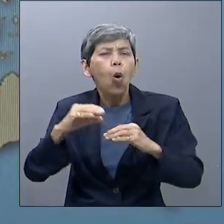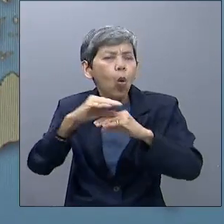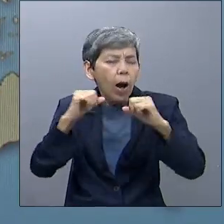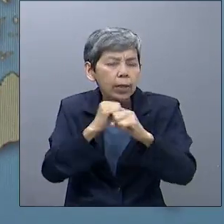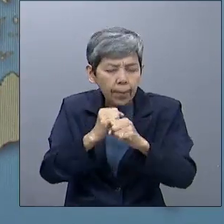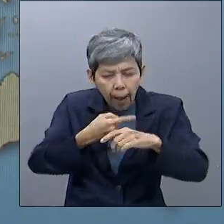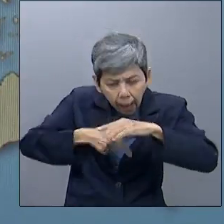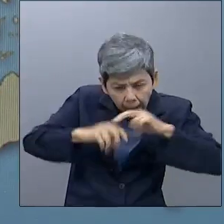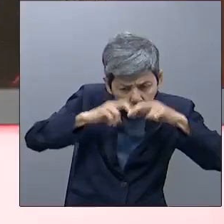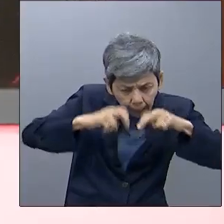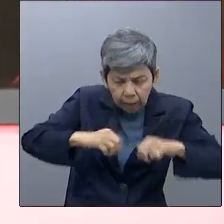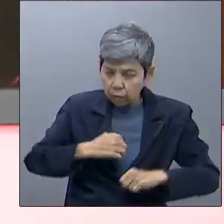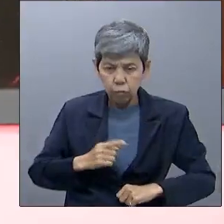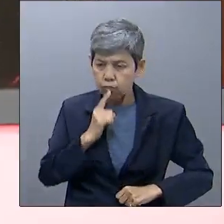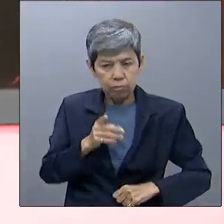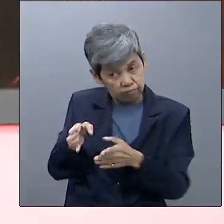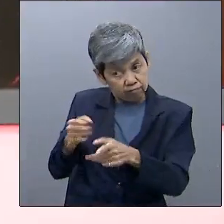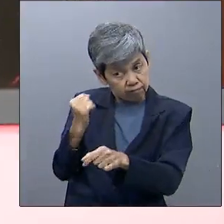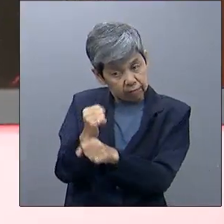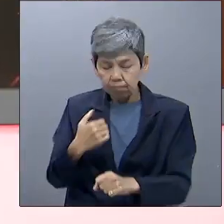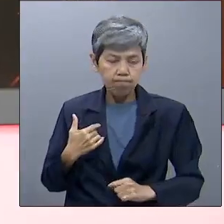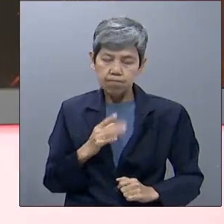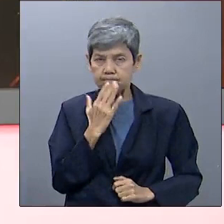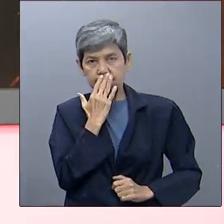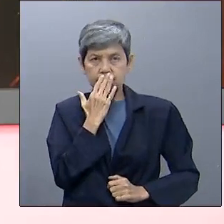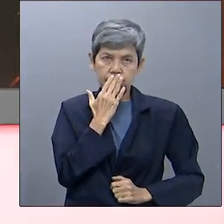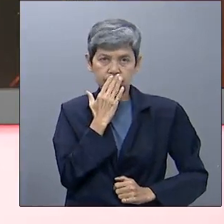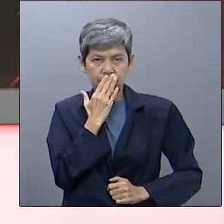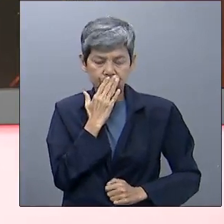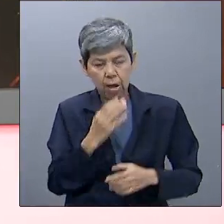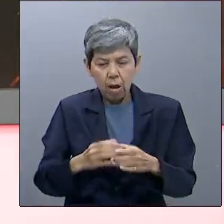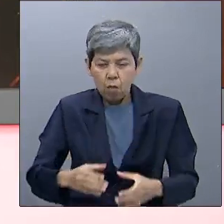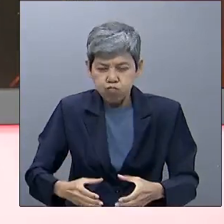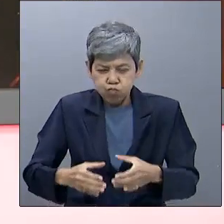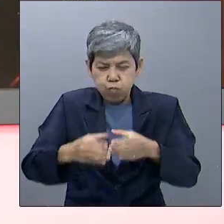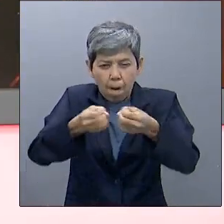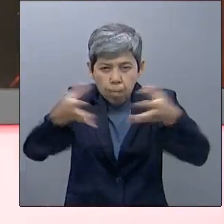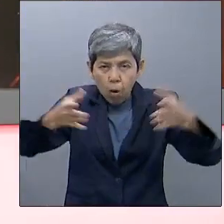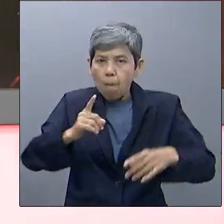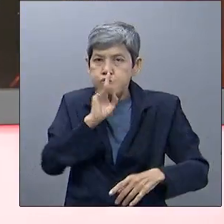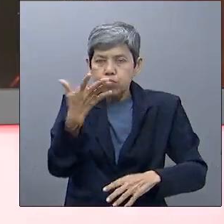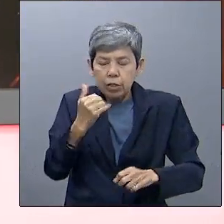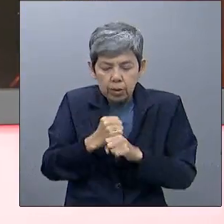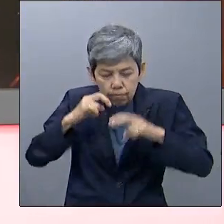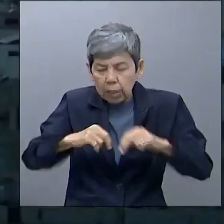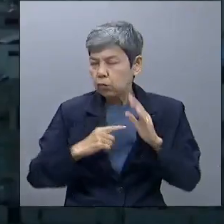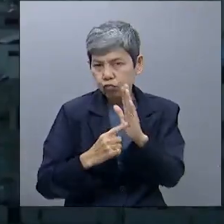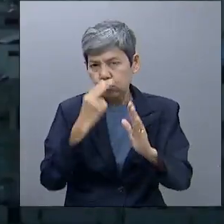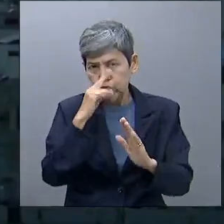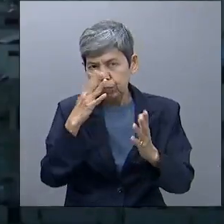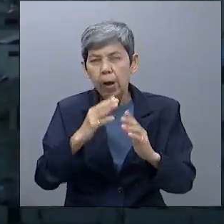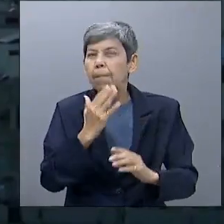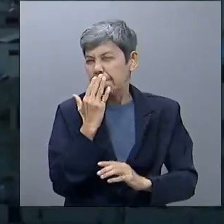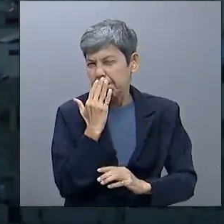ตลอดคือไม่เคยยอมรับหรือปฏิเสธว่าตัวเองครอบครองอาวุธนิวเคลียร์แล้วก็ไม่เคยมีการทดสอบอย่างเปิดเผย